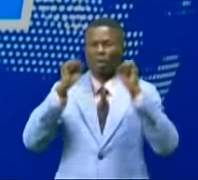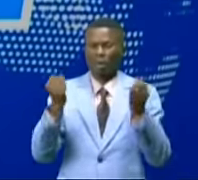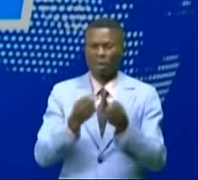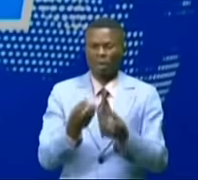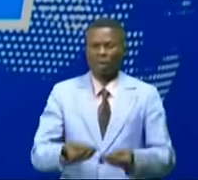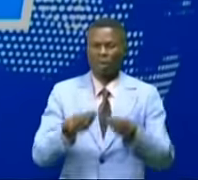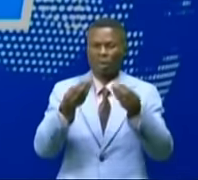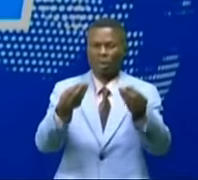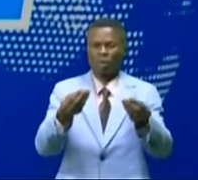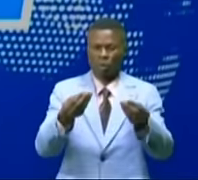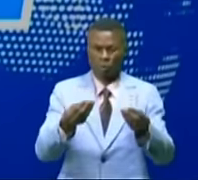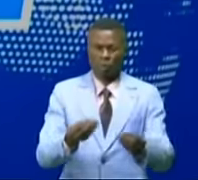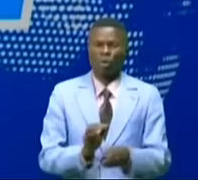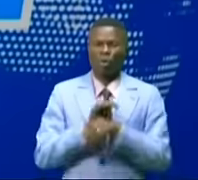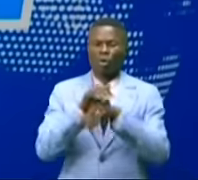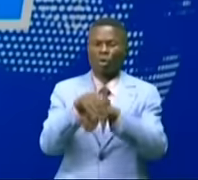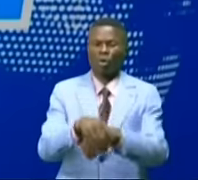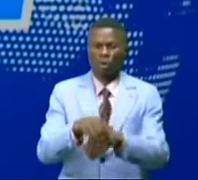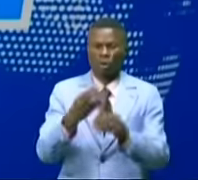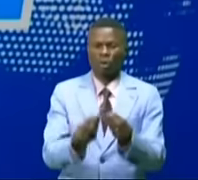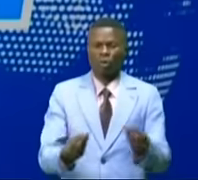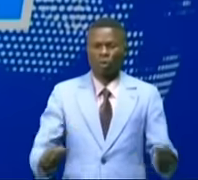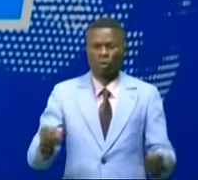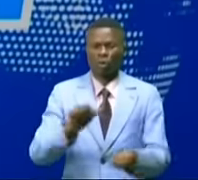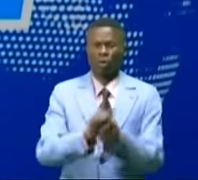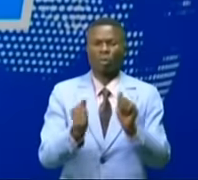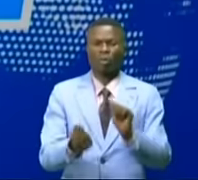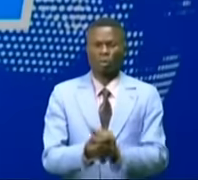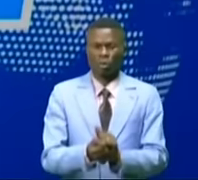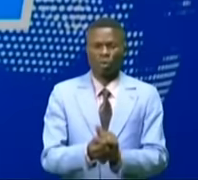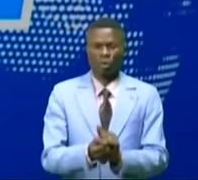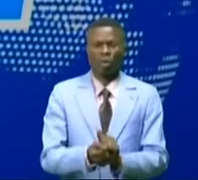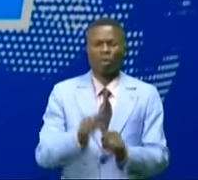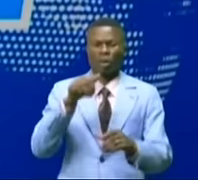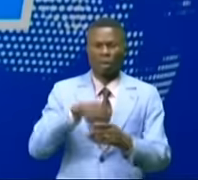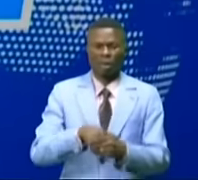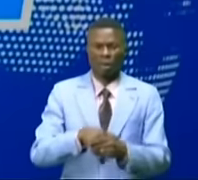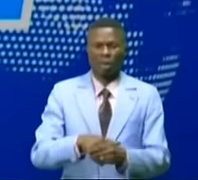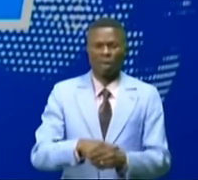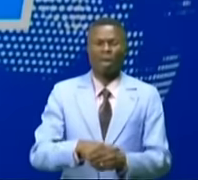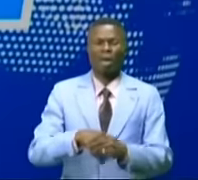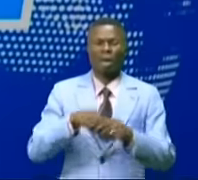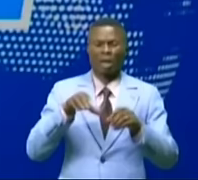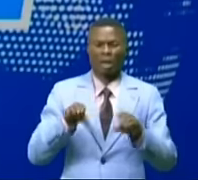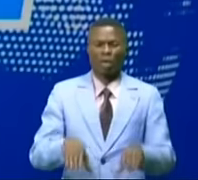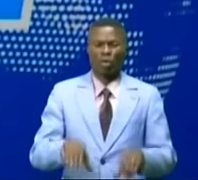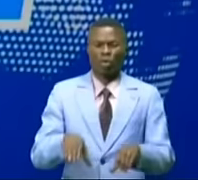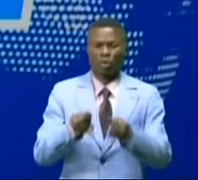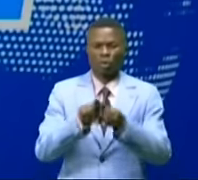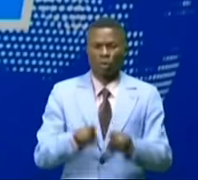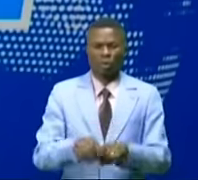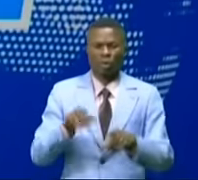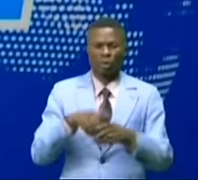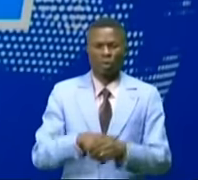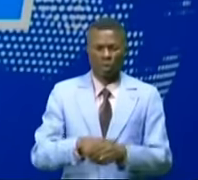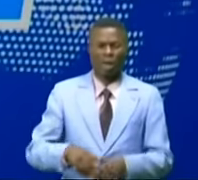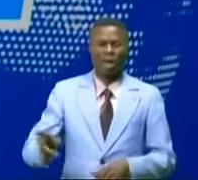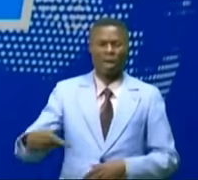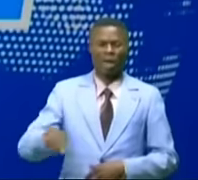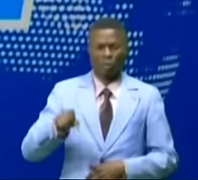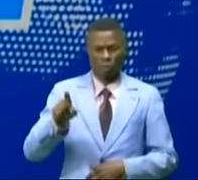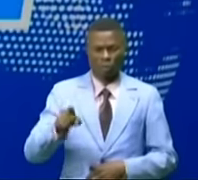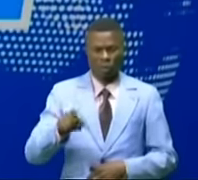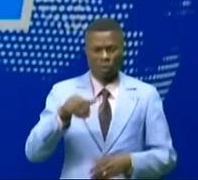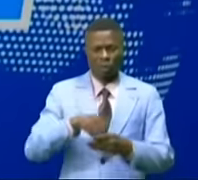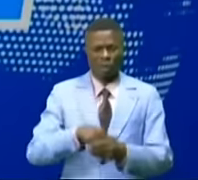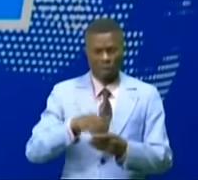apporter sa contribution pour résoudre les problèmes qui se posent tant au niveau national que provincial. C'est